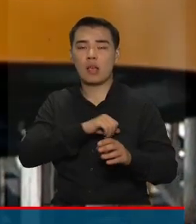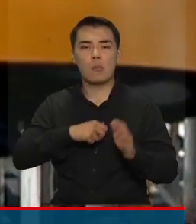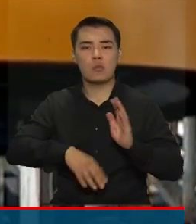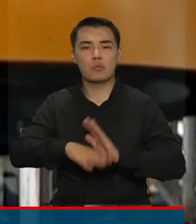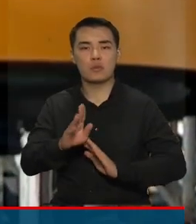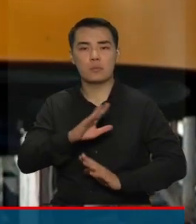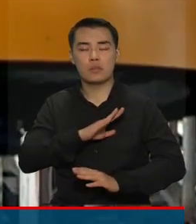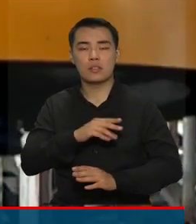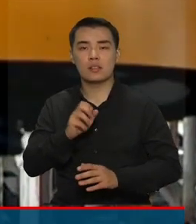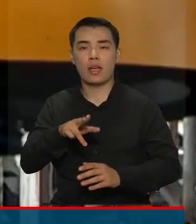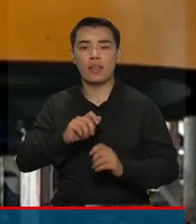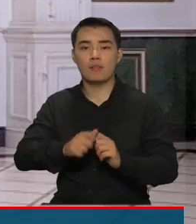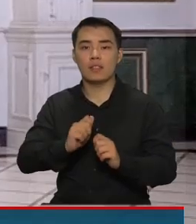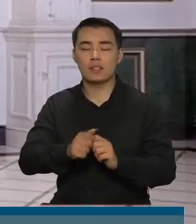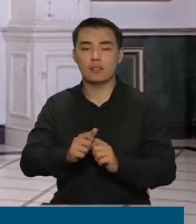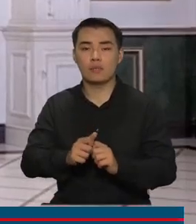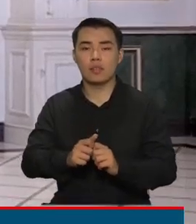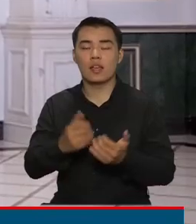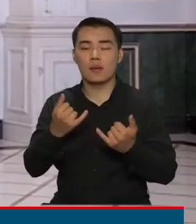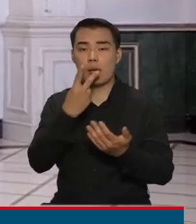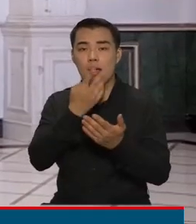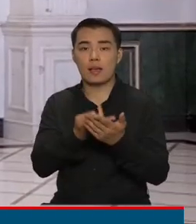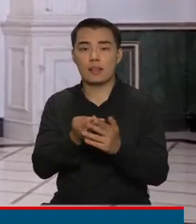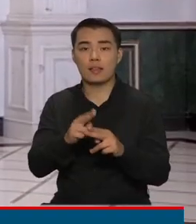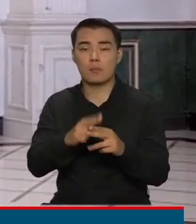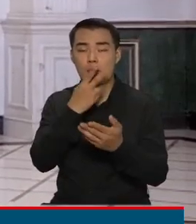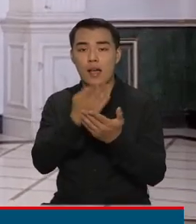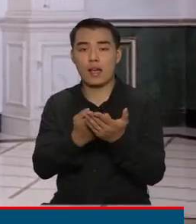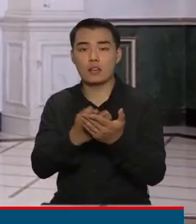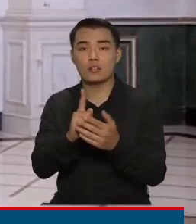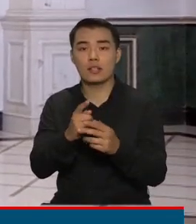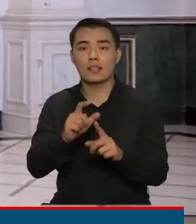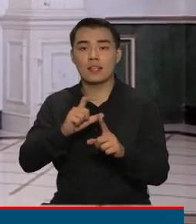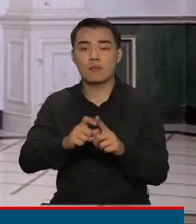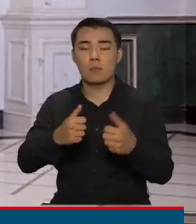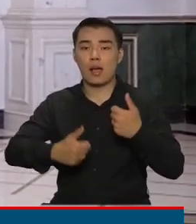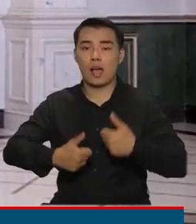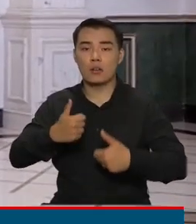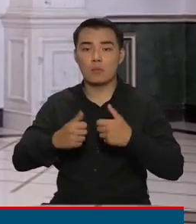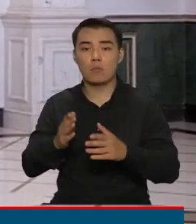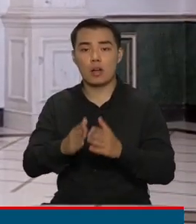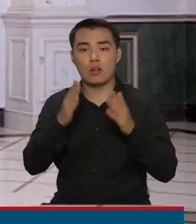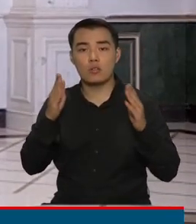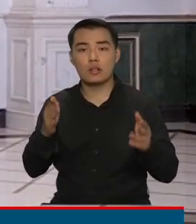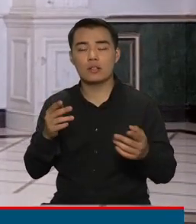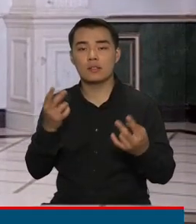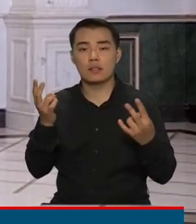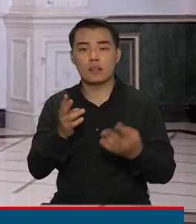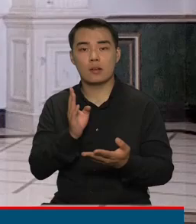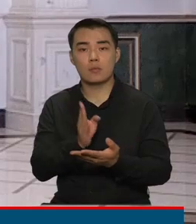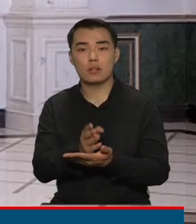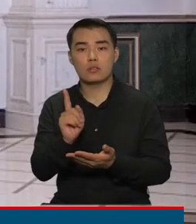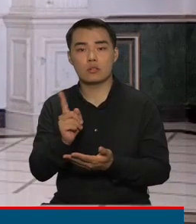для инвестиций. В этой динамике погони за цифрами и образовались большие проблемы. Потребности,